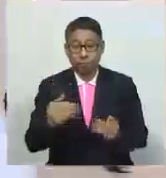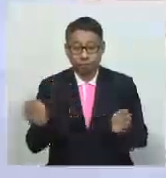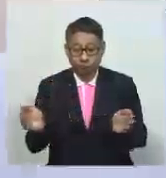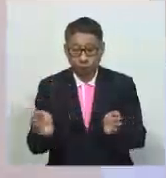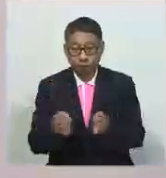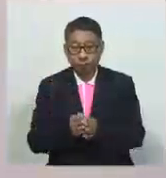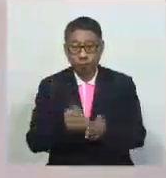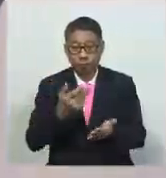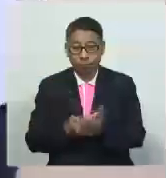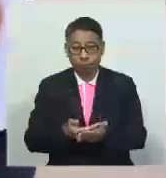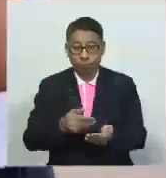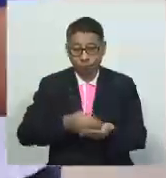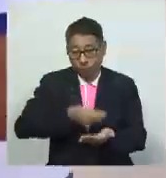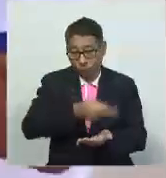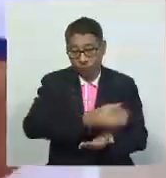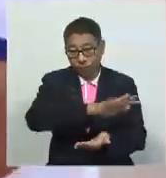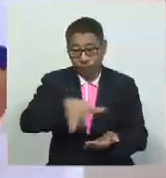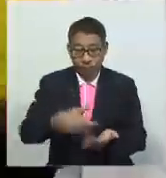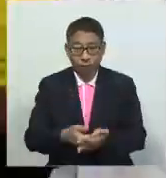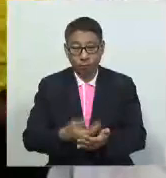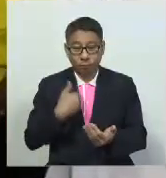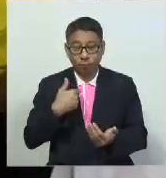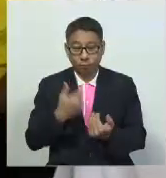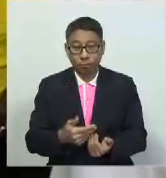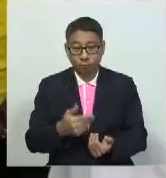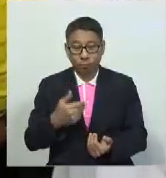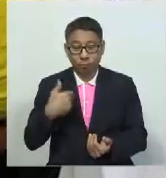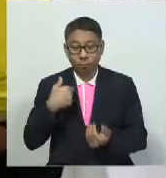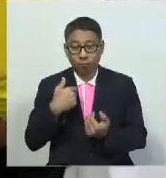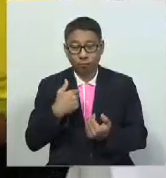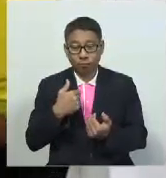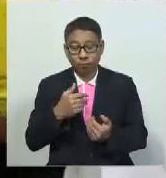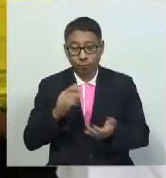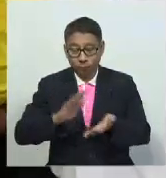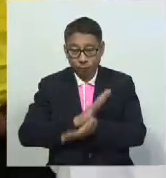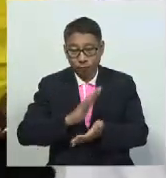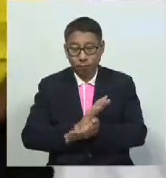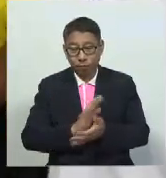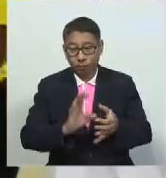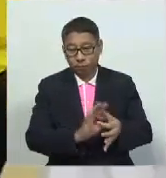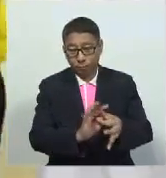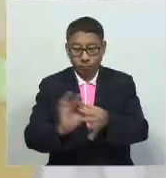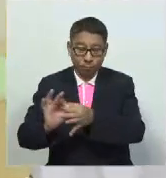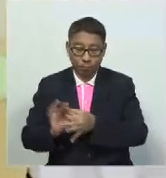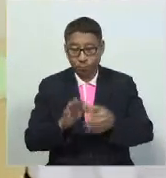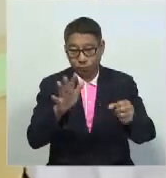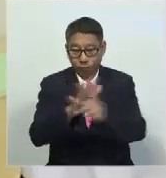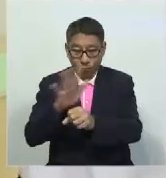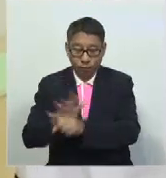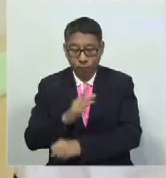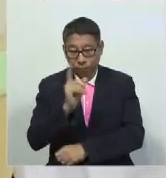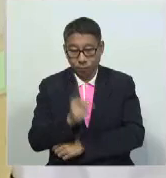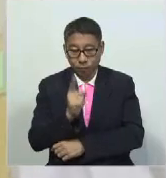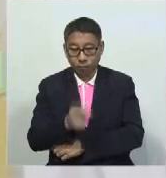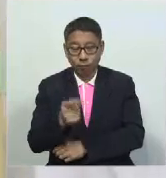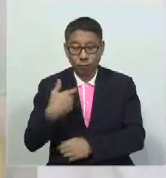ไปด้วยค่าใช้จ่ายทั้งหมดที่จ่ายไปแล้วและยังค้างชำระอยู่รวมทั้งเอกสารหลักฐานที่เกี่ยวข้องให้ครบถ้วนตามความเป็นจ